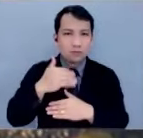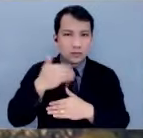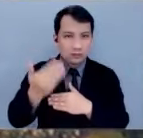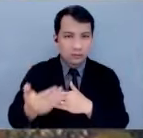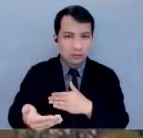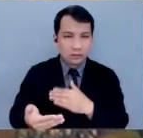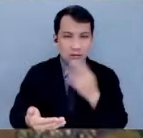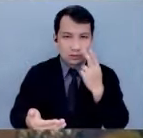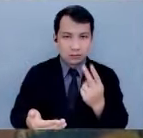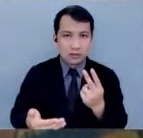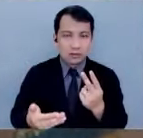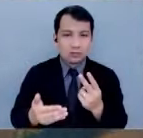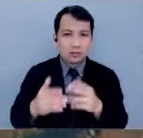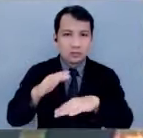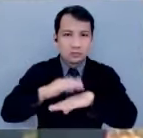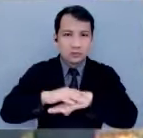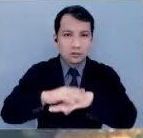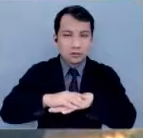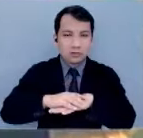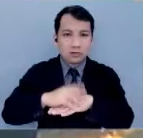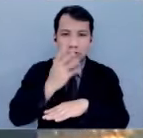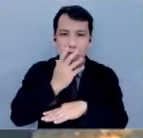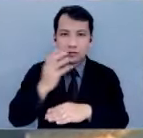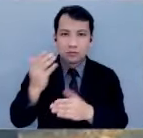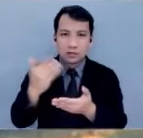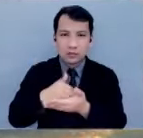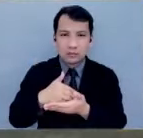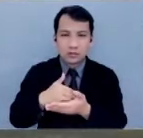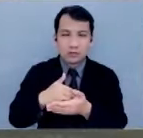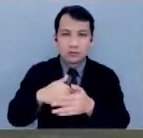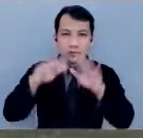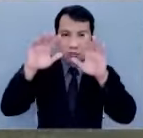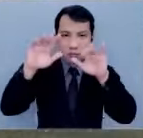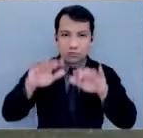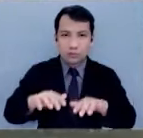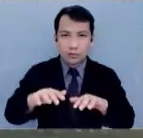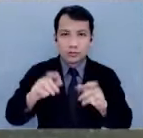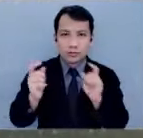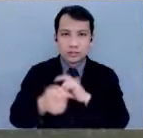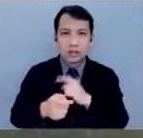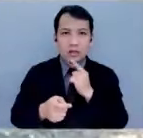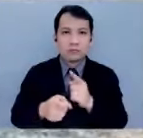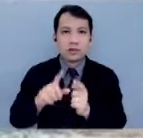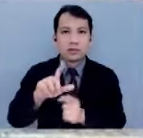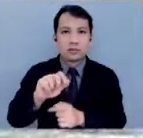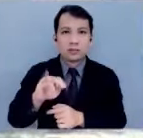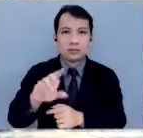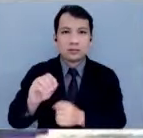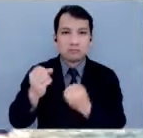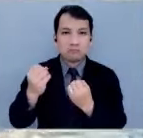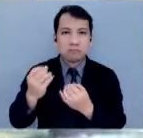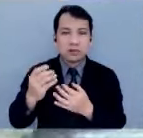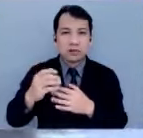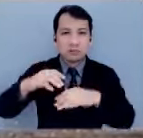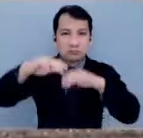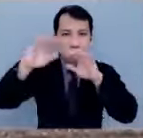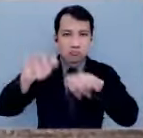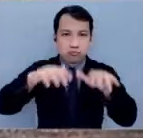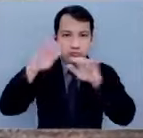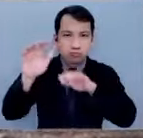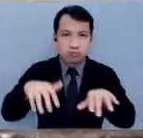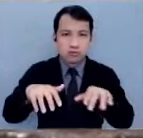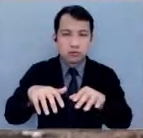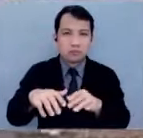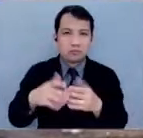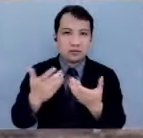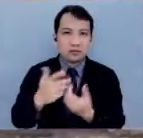nakikita mga senyales ng panimula ng weather phenomenon. Kapag may La Nina, mas marami ang mga pag-ulan at nabubong low pressure area